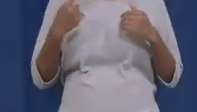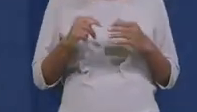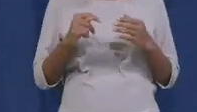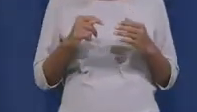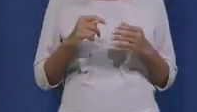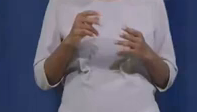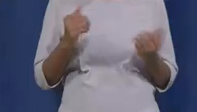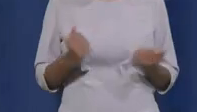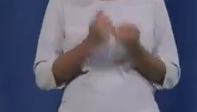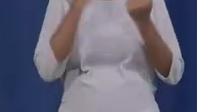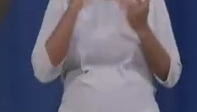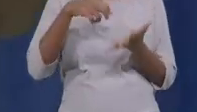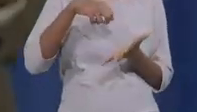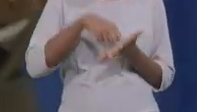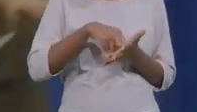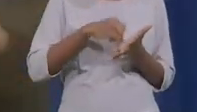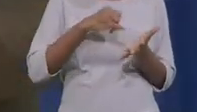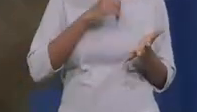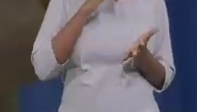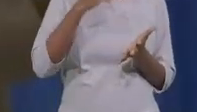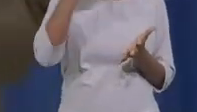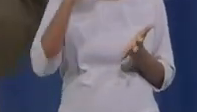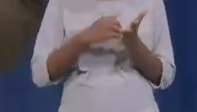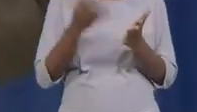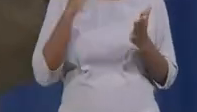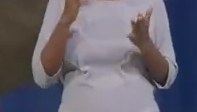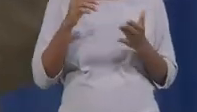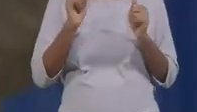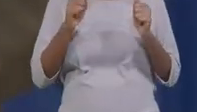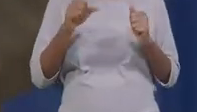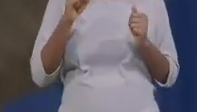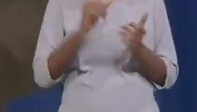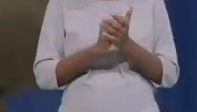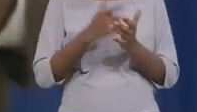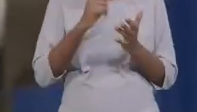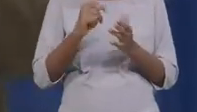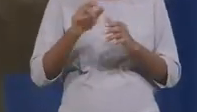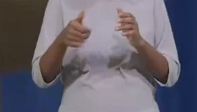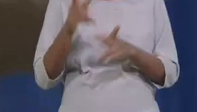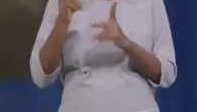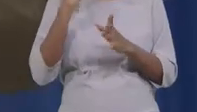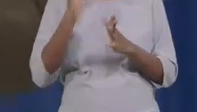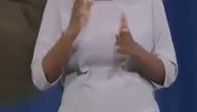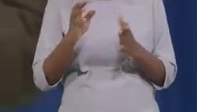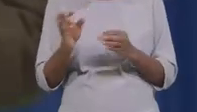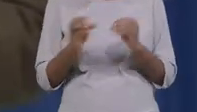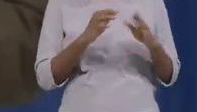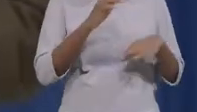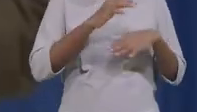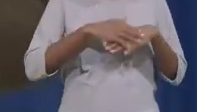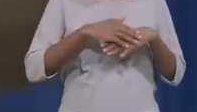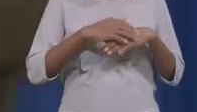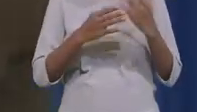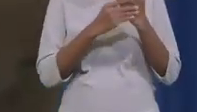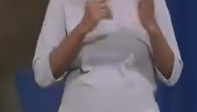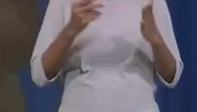Ceux qui ont le défi se mettent à genoux pour que ceux qui sont debout puissent les imposer la